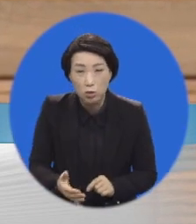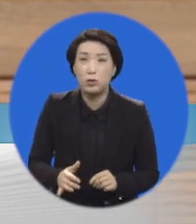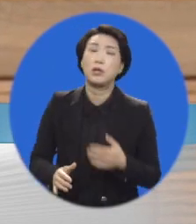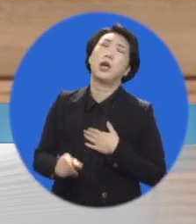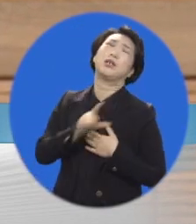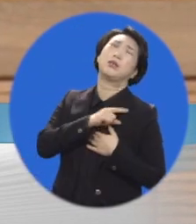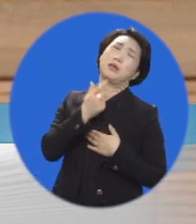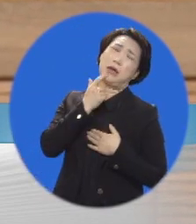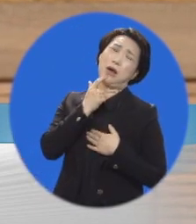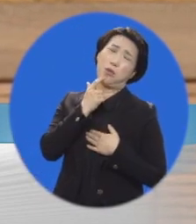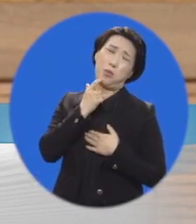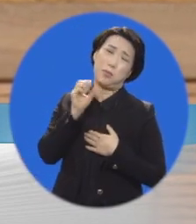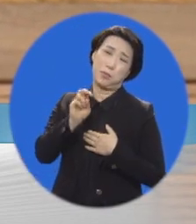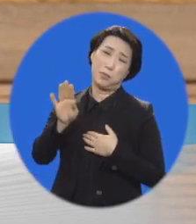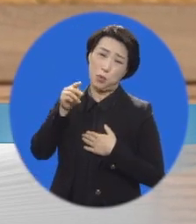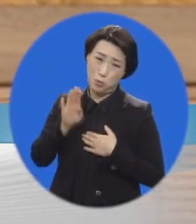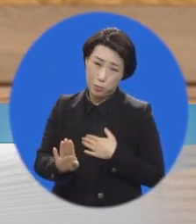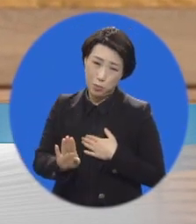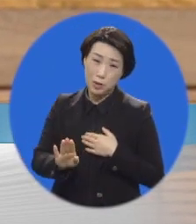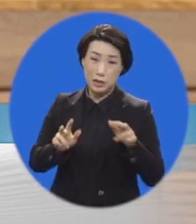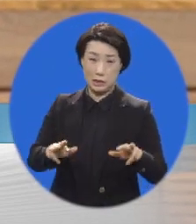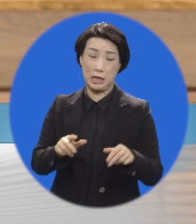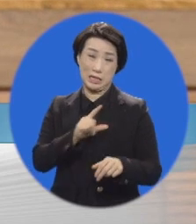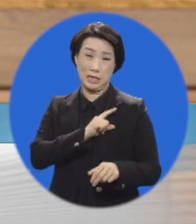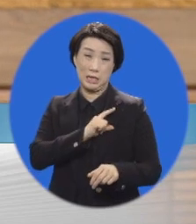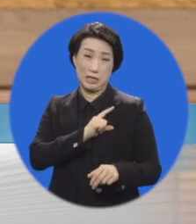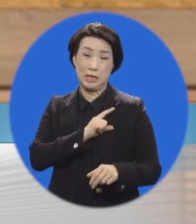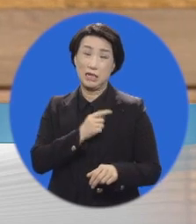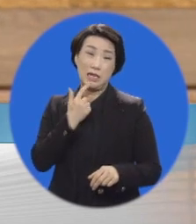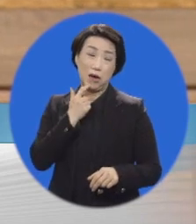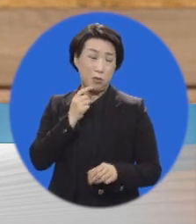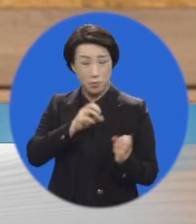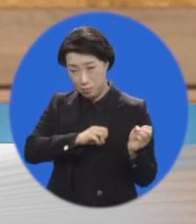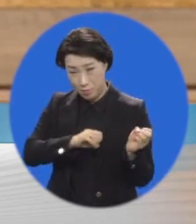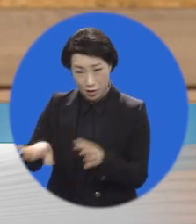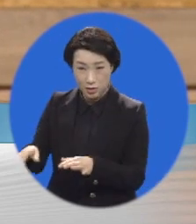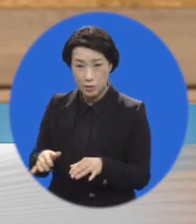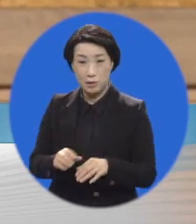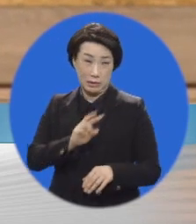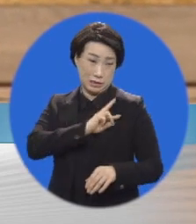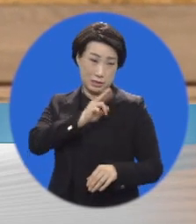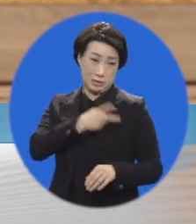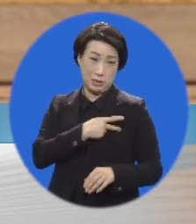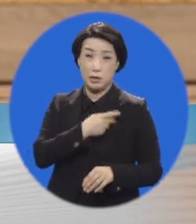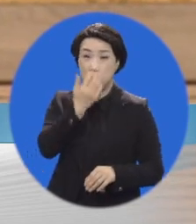야곱입니다. 이제는 야곱이라는 이름 집어치워 이스라엘이라고 말해.